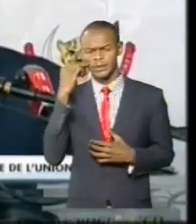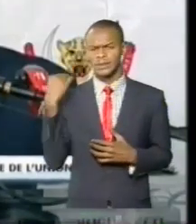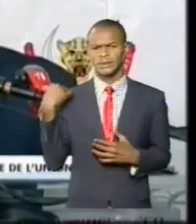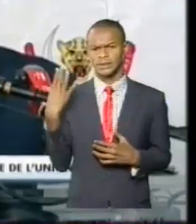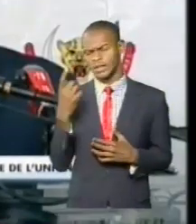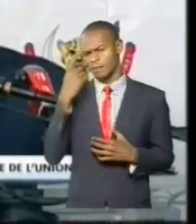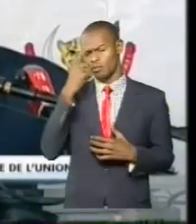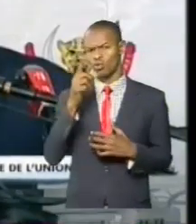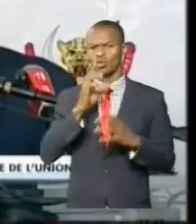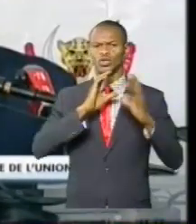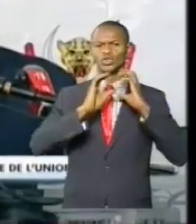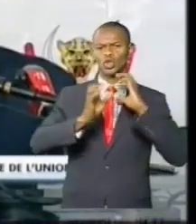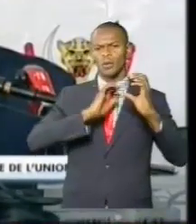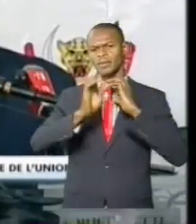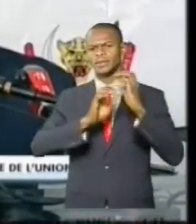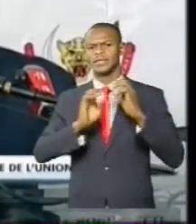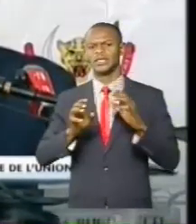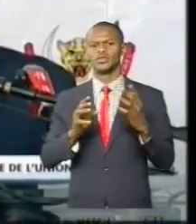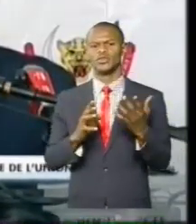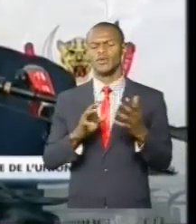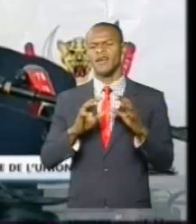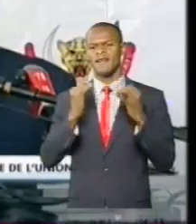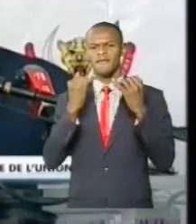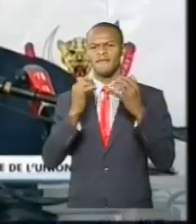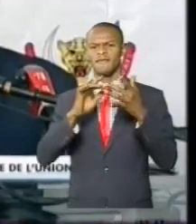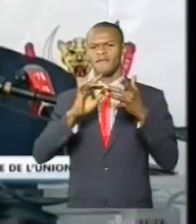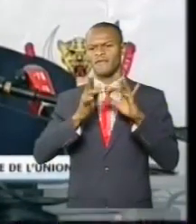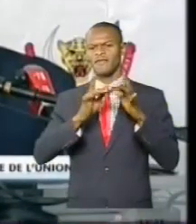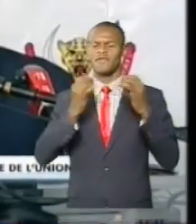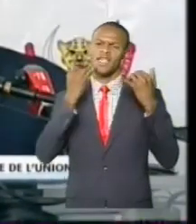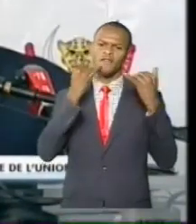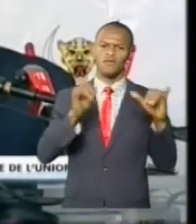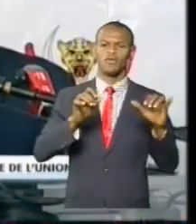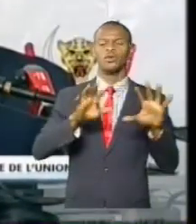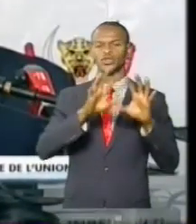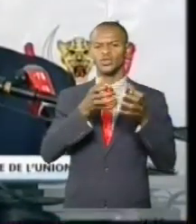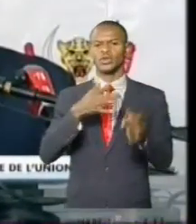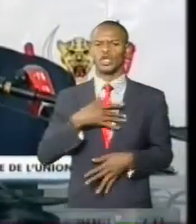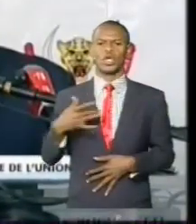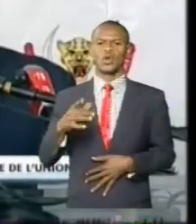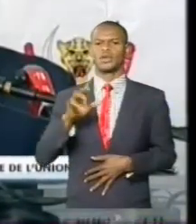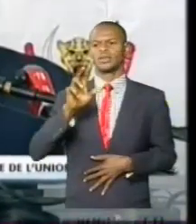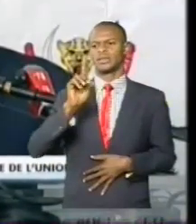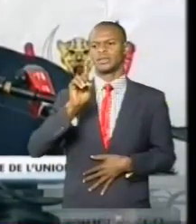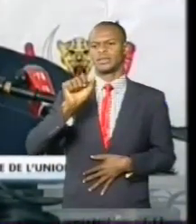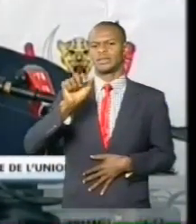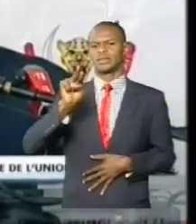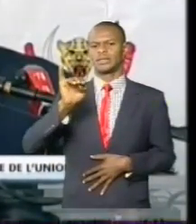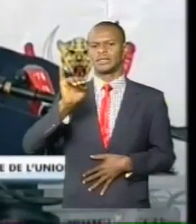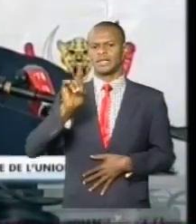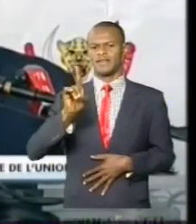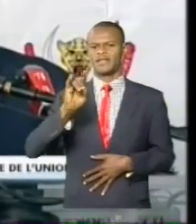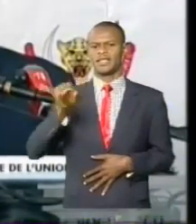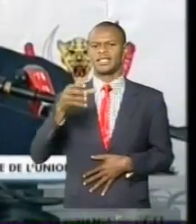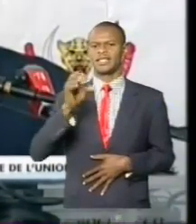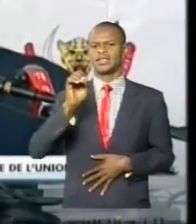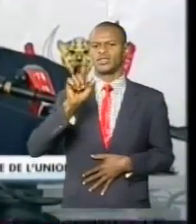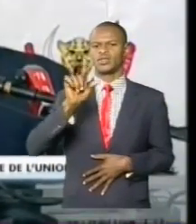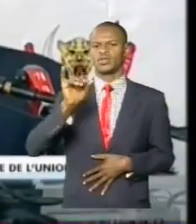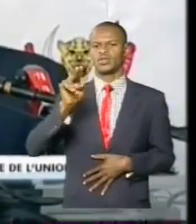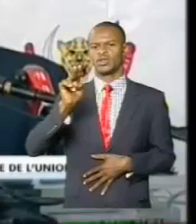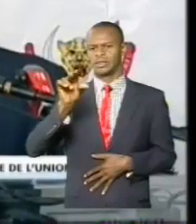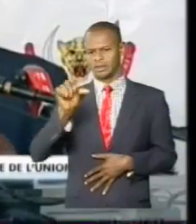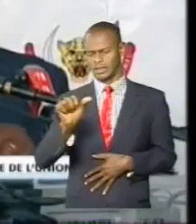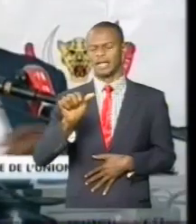de la Communication et Médias, Monsieur David Jolino Diwampovesa Makelele